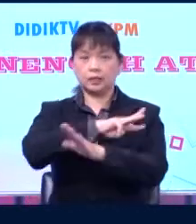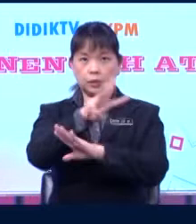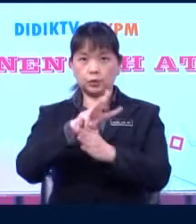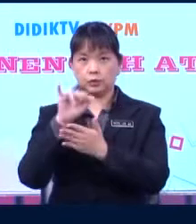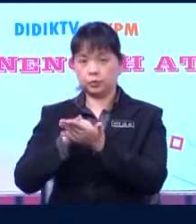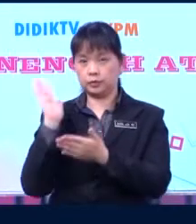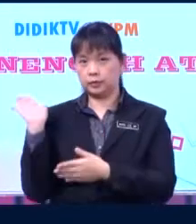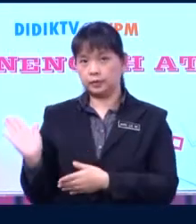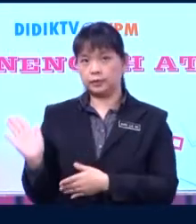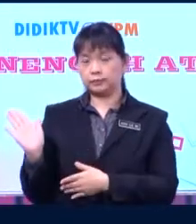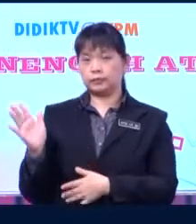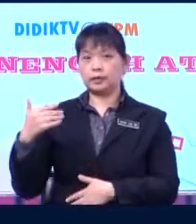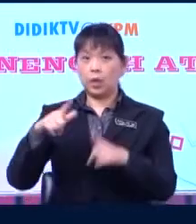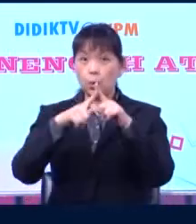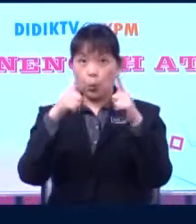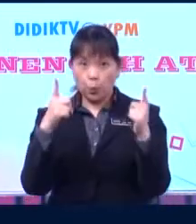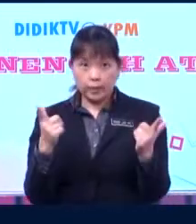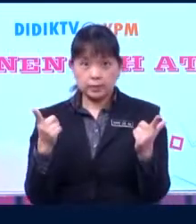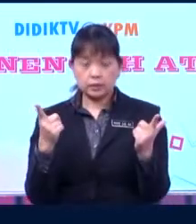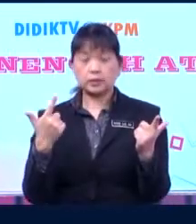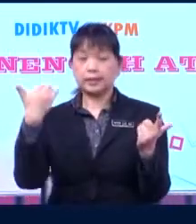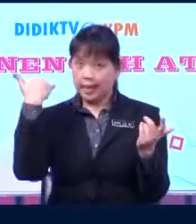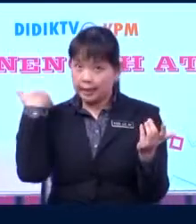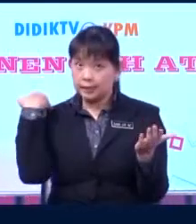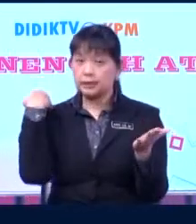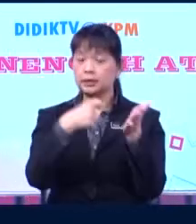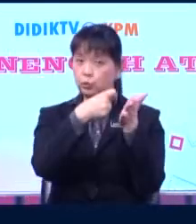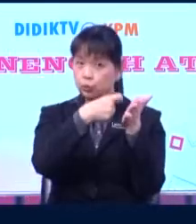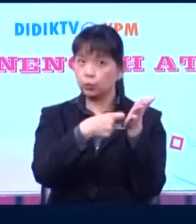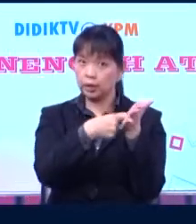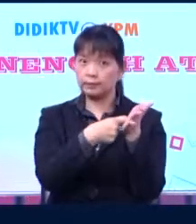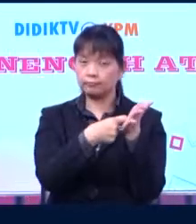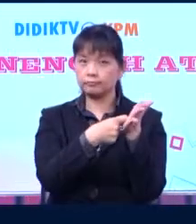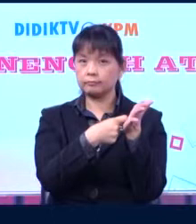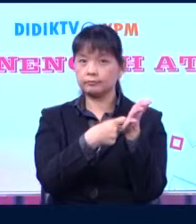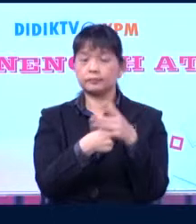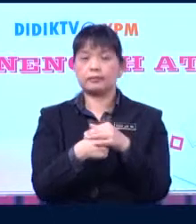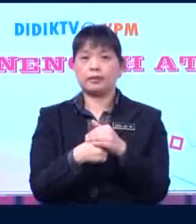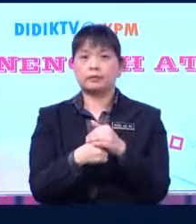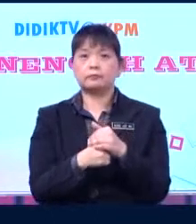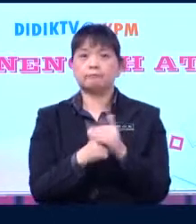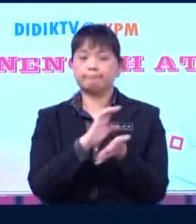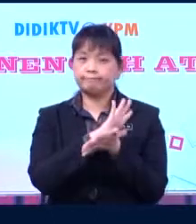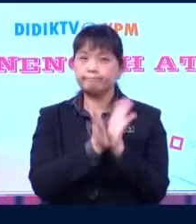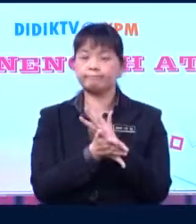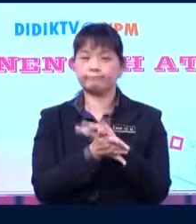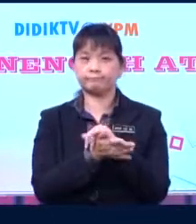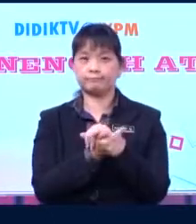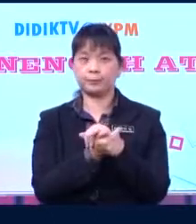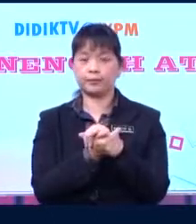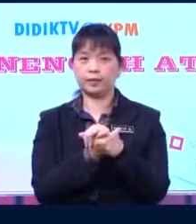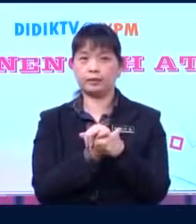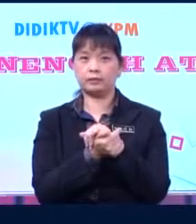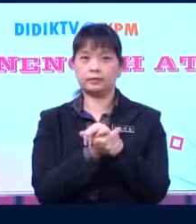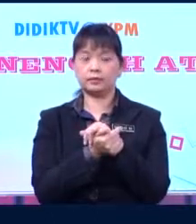Setiap luas tanah tersebut dikenakan 48cm ini pergi oke jadinya ini adalah